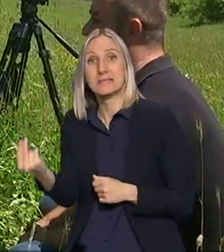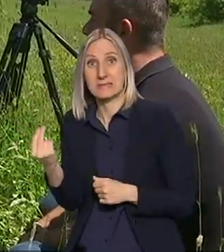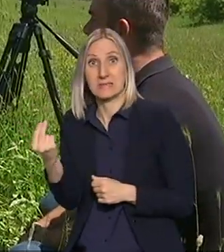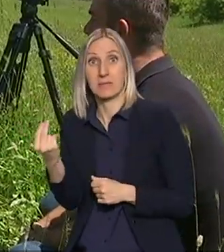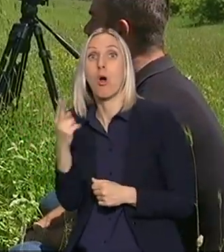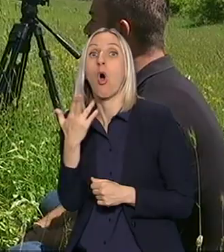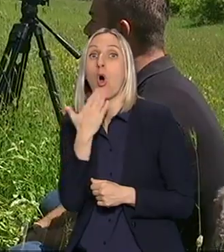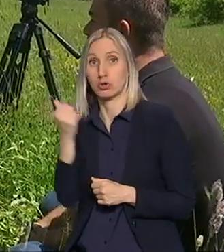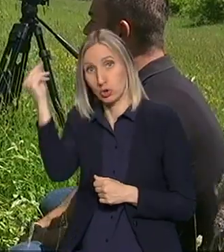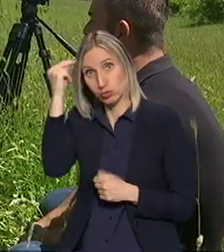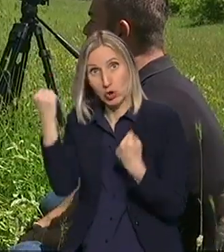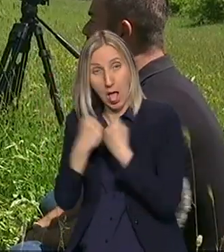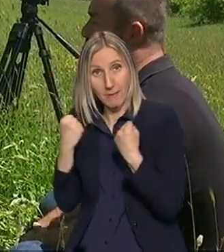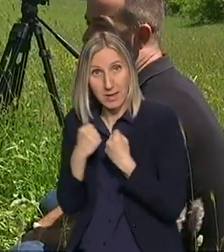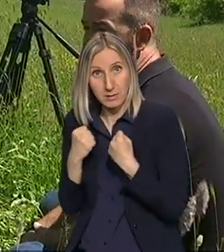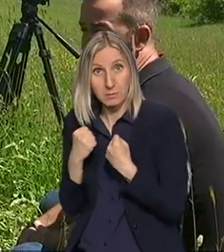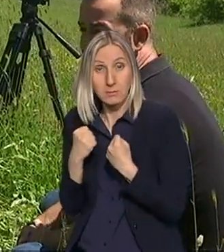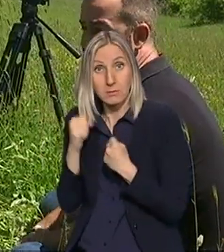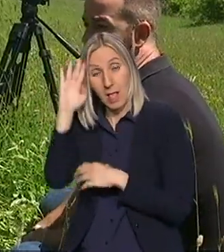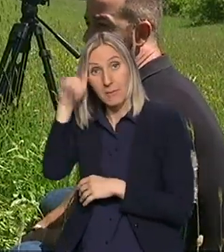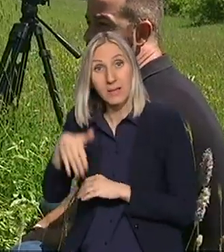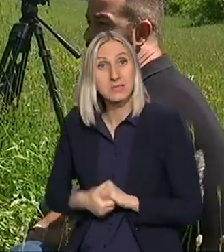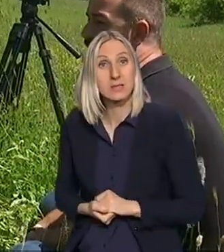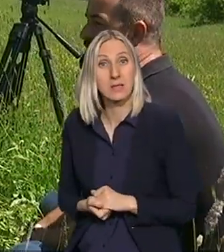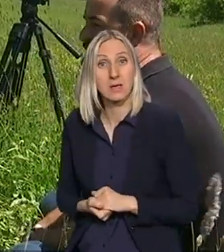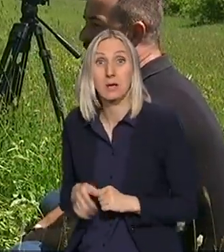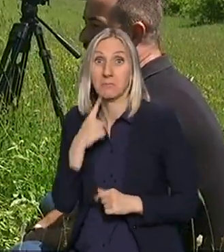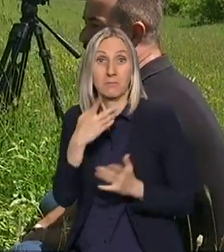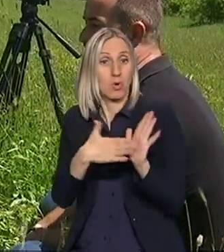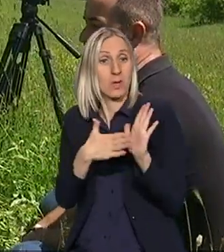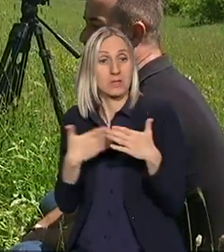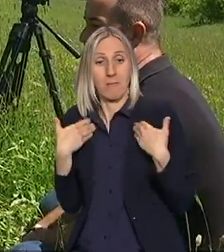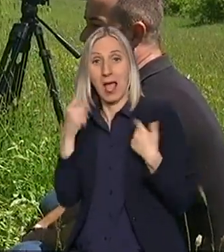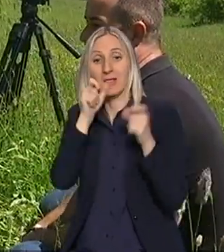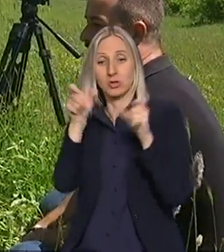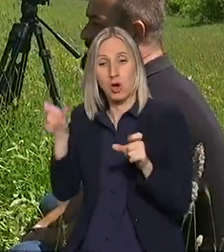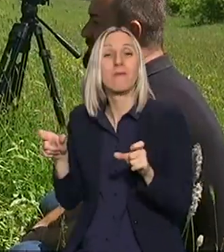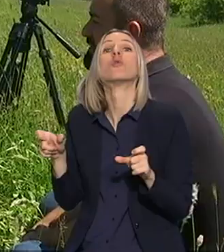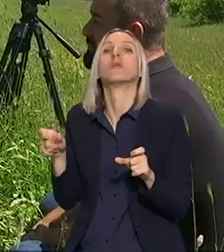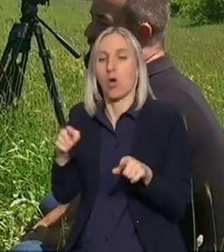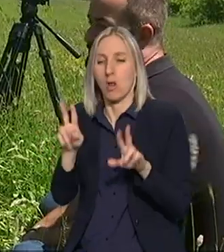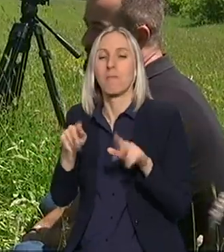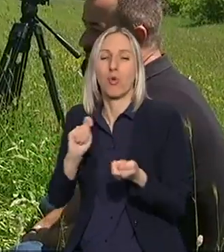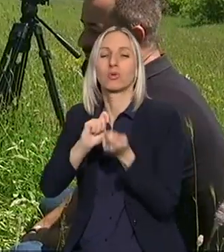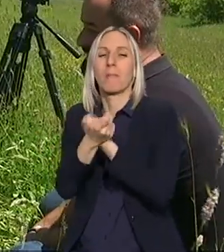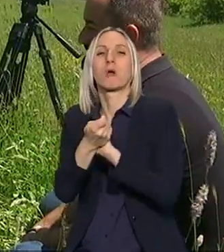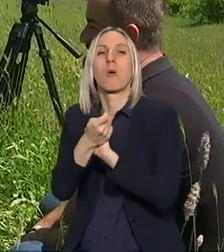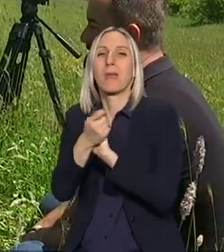dokaz, još jedan primer da mladi ljudi mogu nešto promena na bolje. A mi smo tu da im budemo